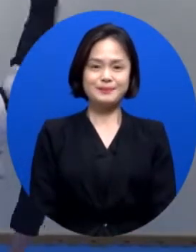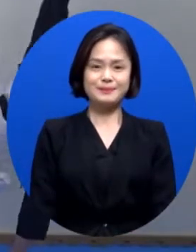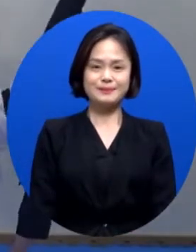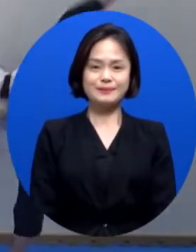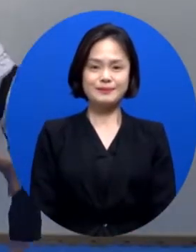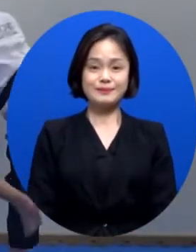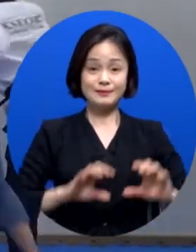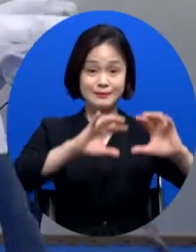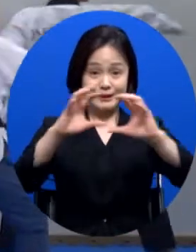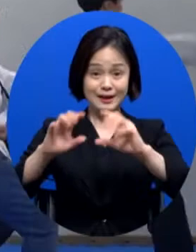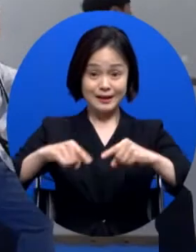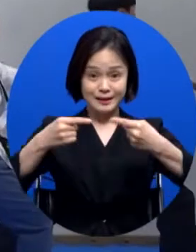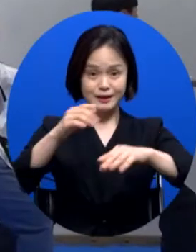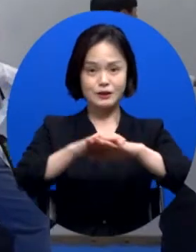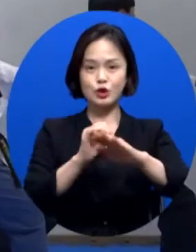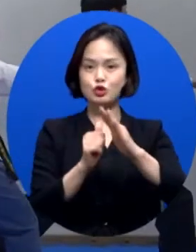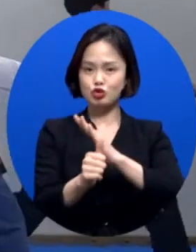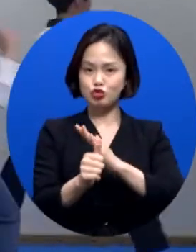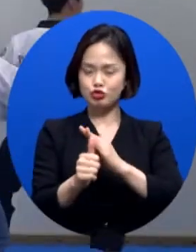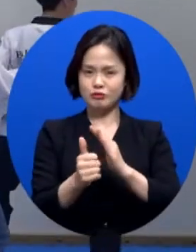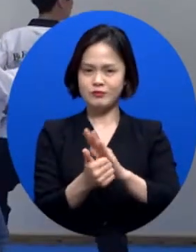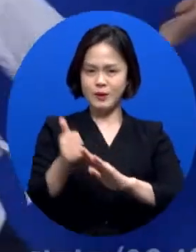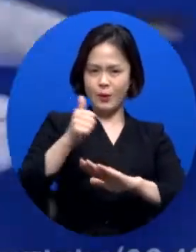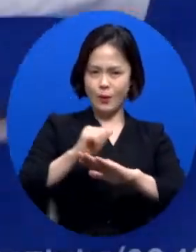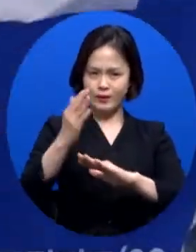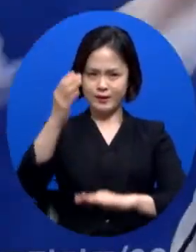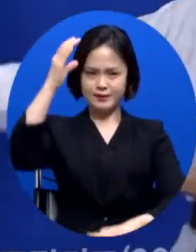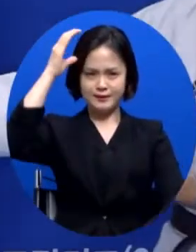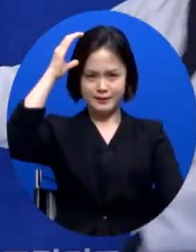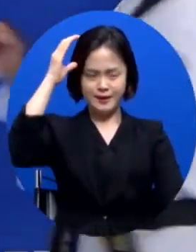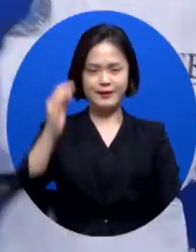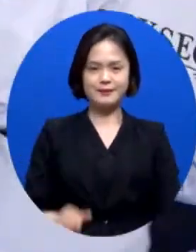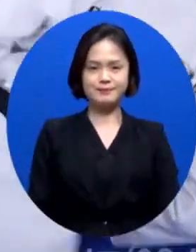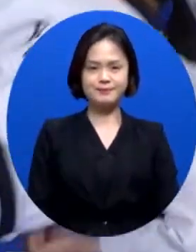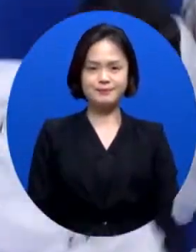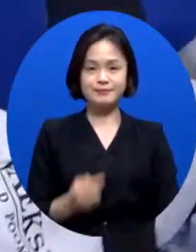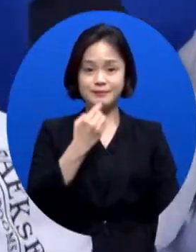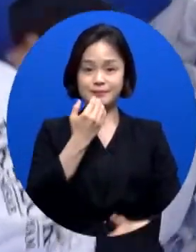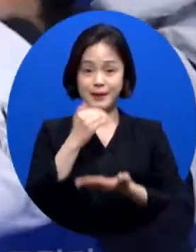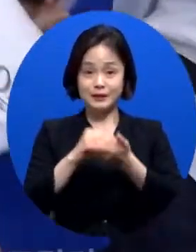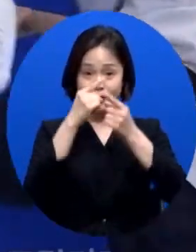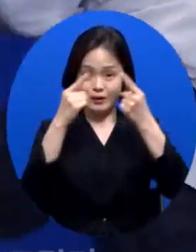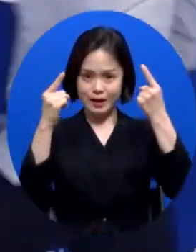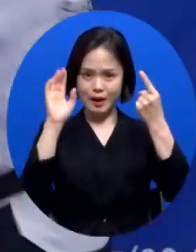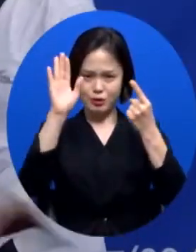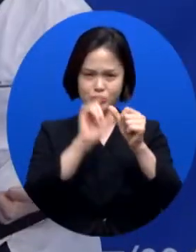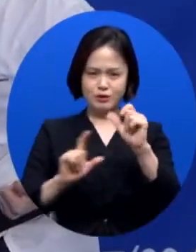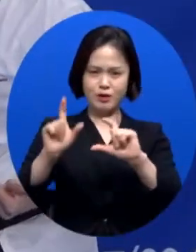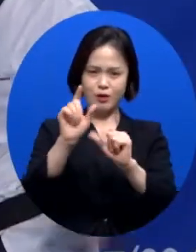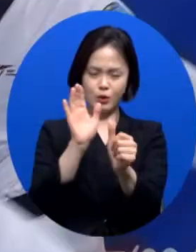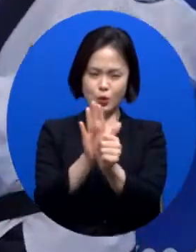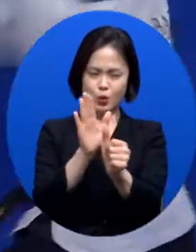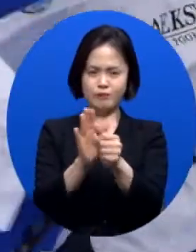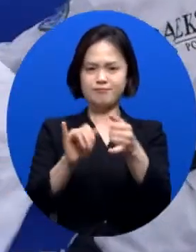선수단의 건승을 기원하며 백석대가 앞으로 태권도 세계화에 더욱 힘쓰겠다는 뜻도